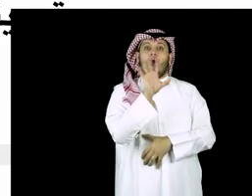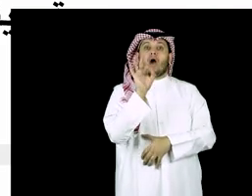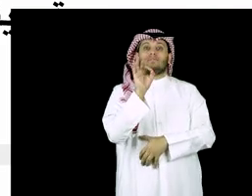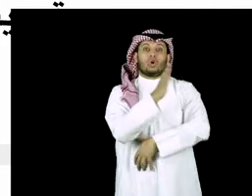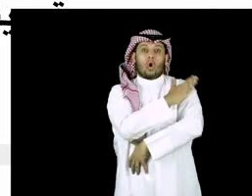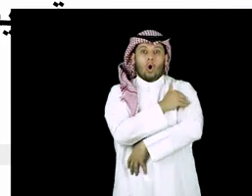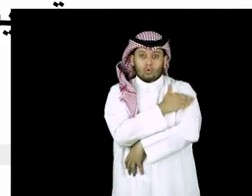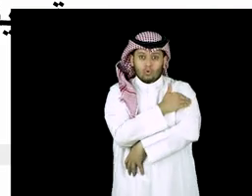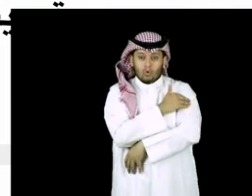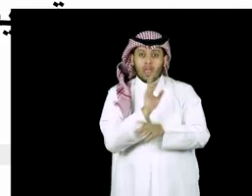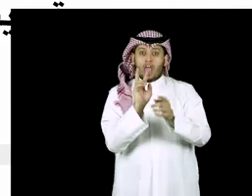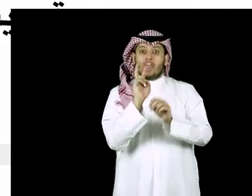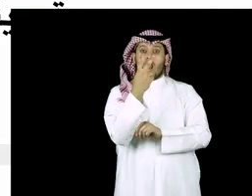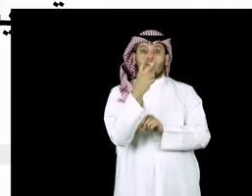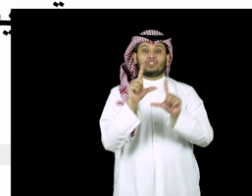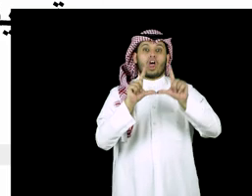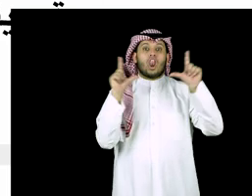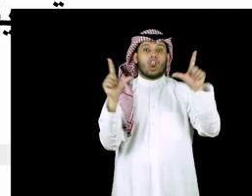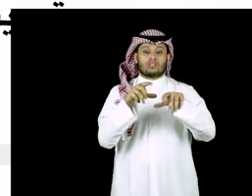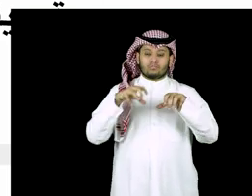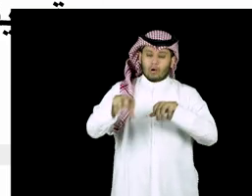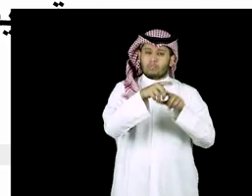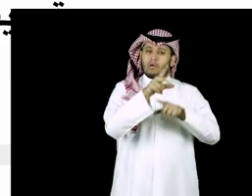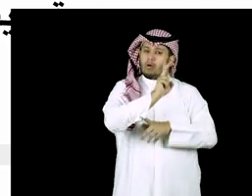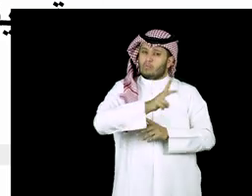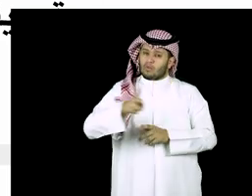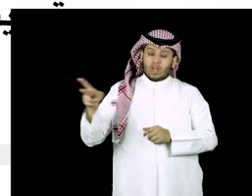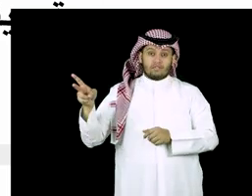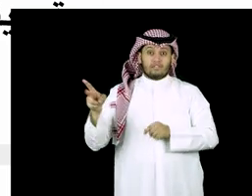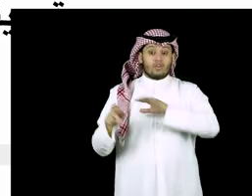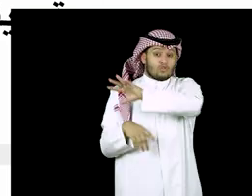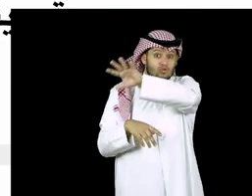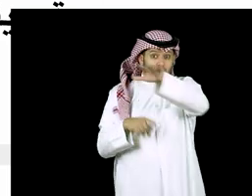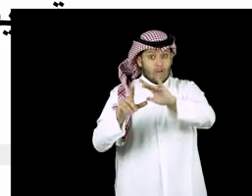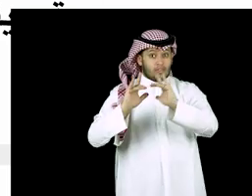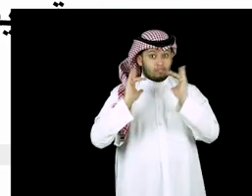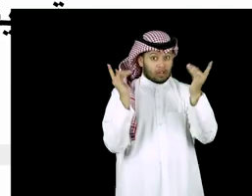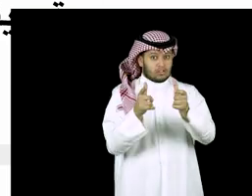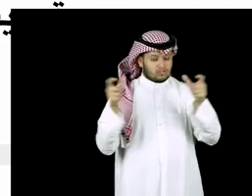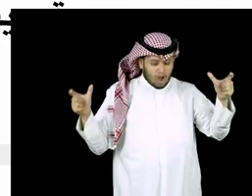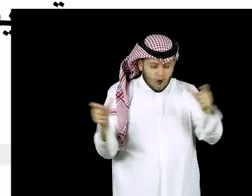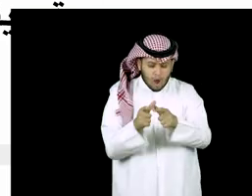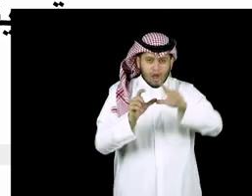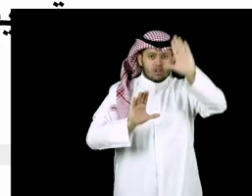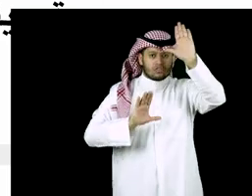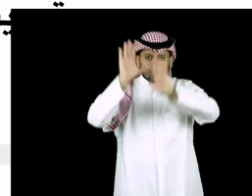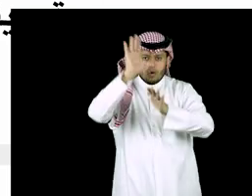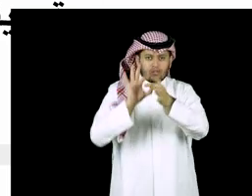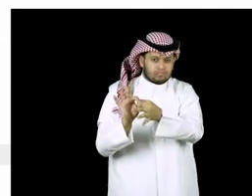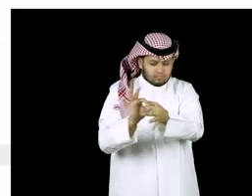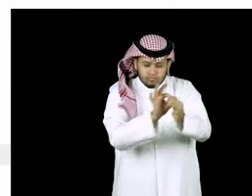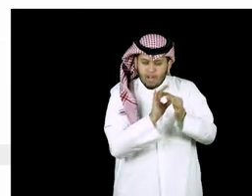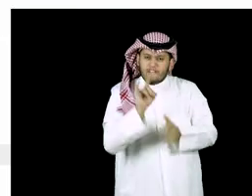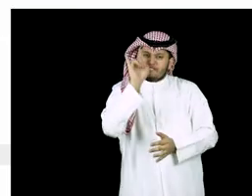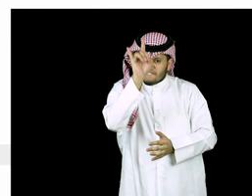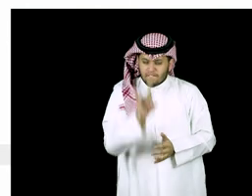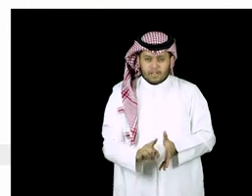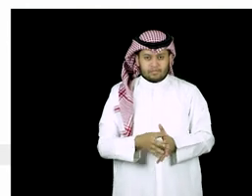و12 لجنة في مجالات عدة، ويقوم المجلس بمهامه الاستشارية على أكمل